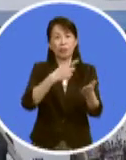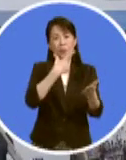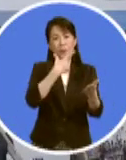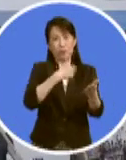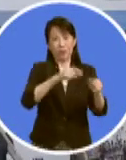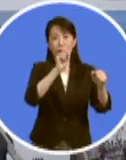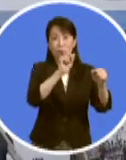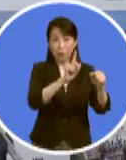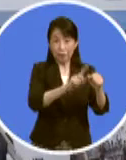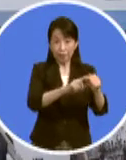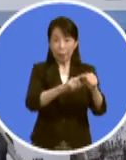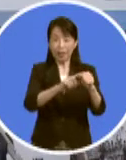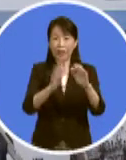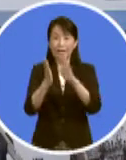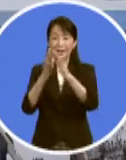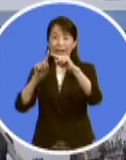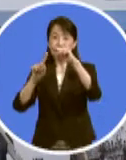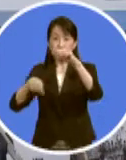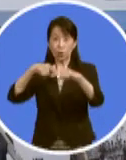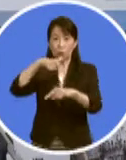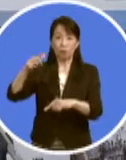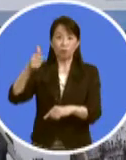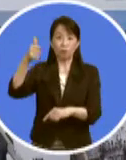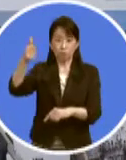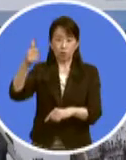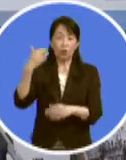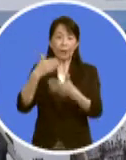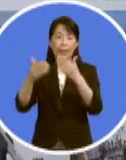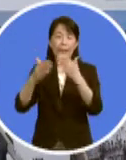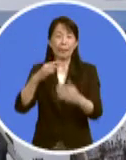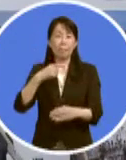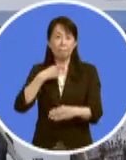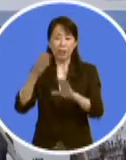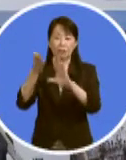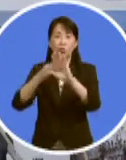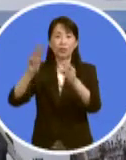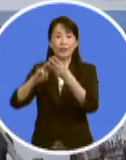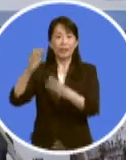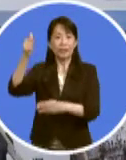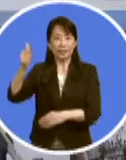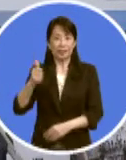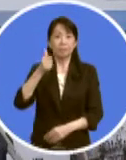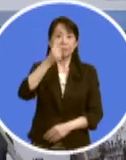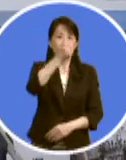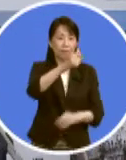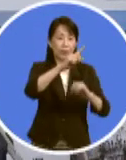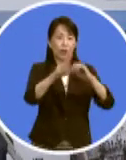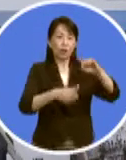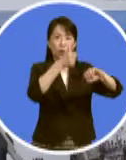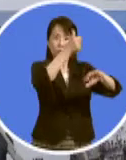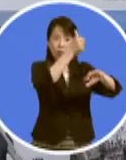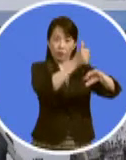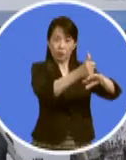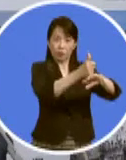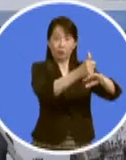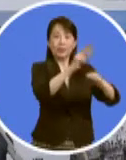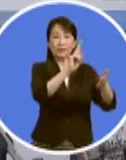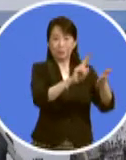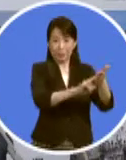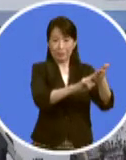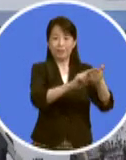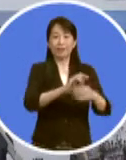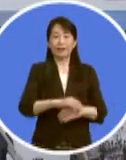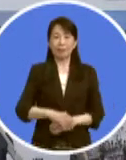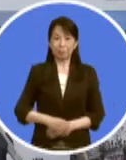して参りたいということで本庁の部長を経験しているまあ池田さんを局長にしていくということで